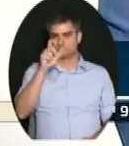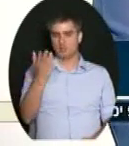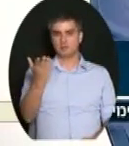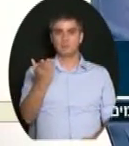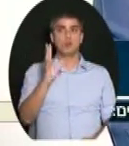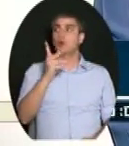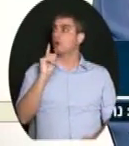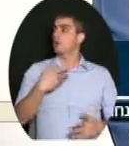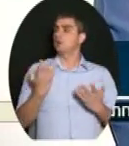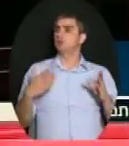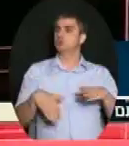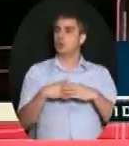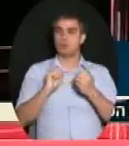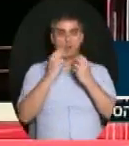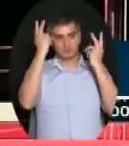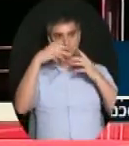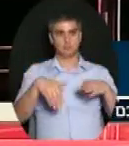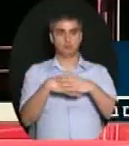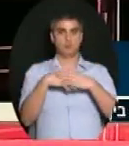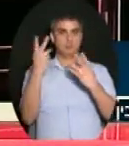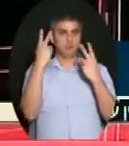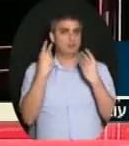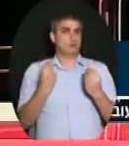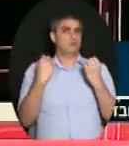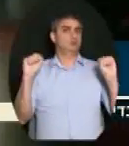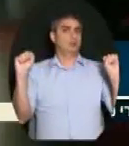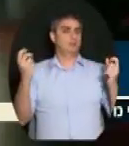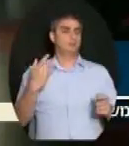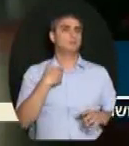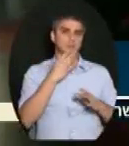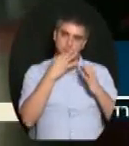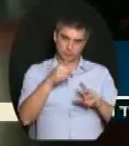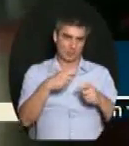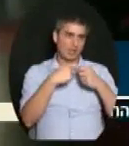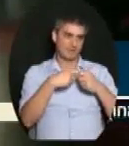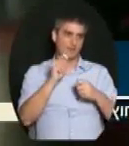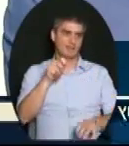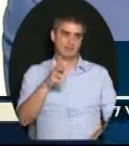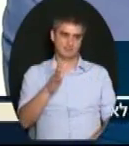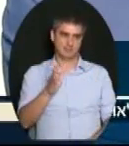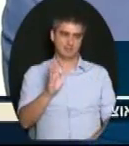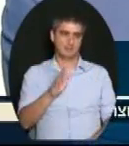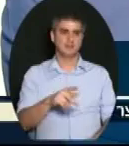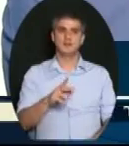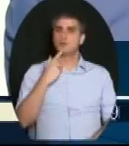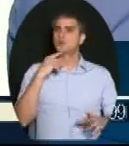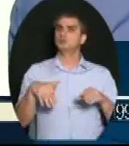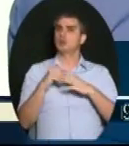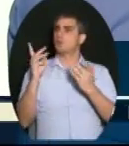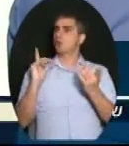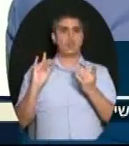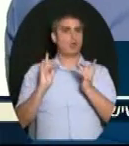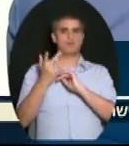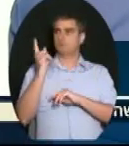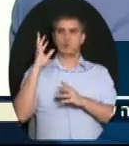היה שלום והסכם שלום, שבמסגרתו משחררים. ברשותך, חבר הכנסת, שמעת השלום בין עמים או בין אויבים שלא